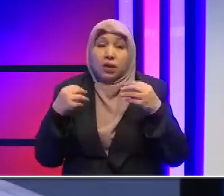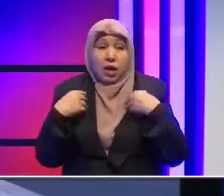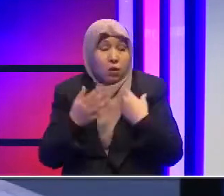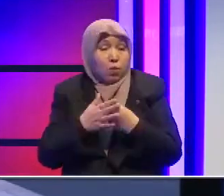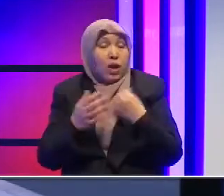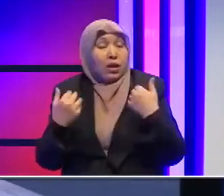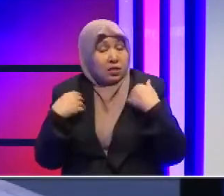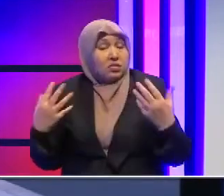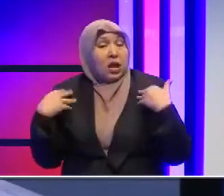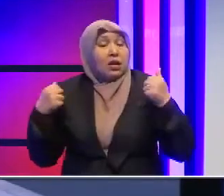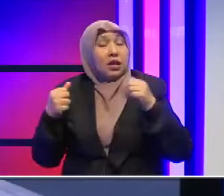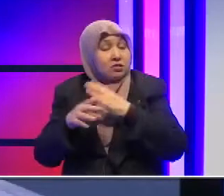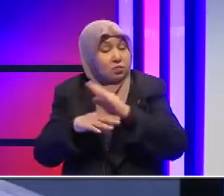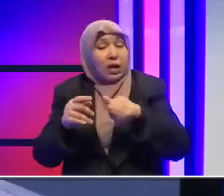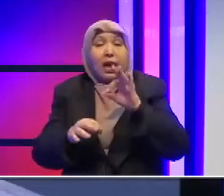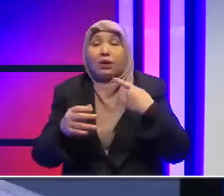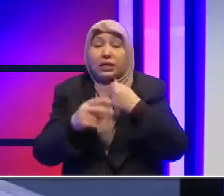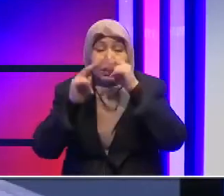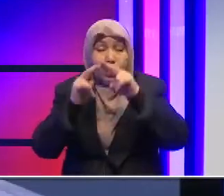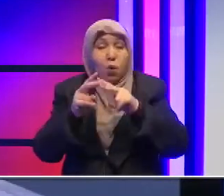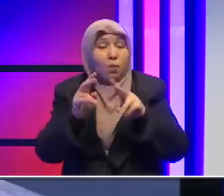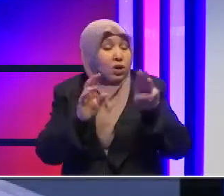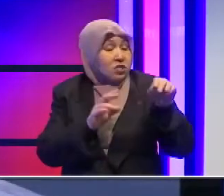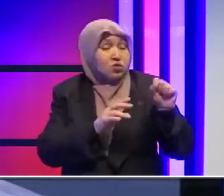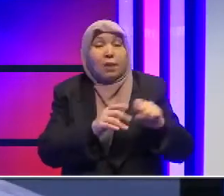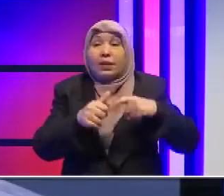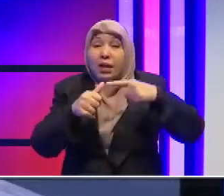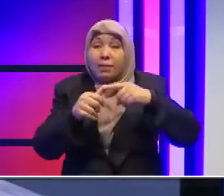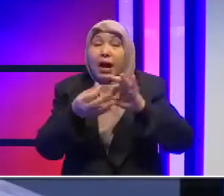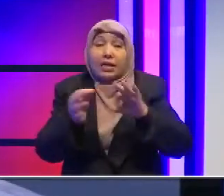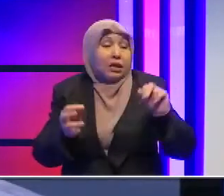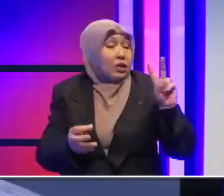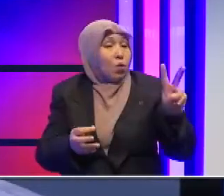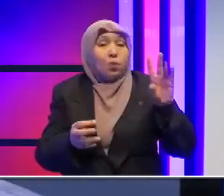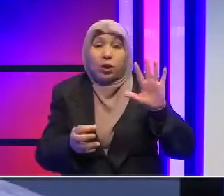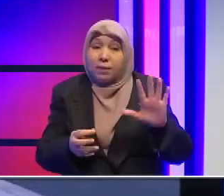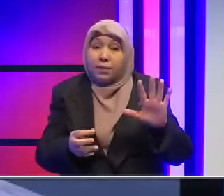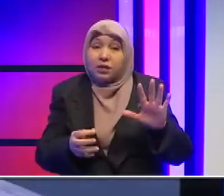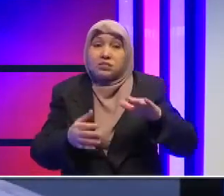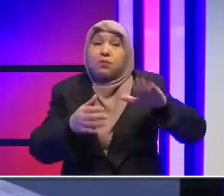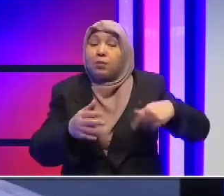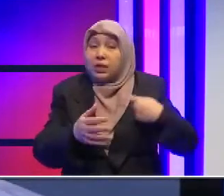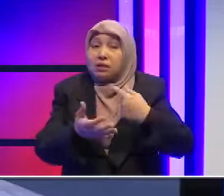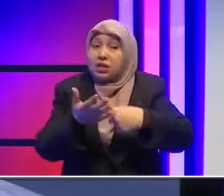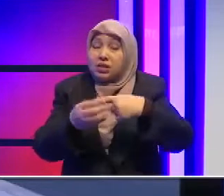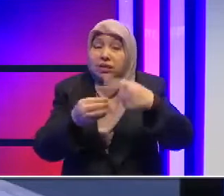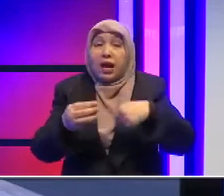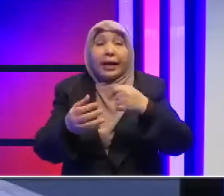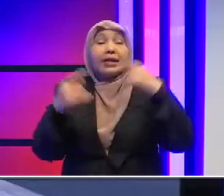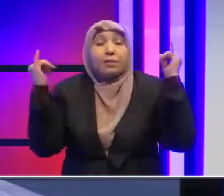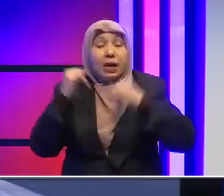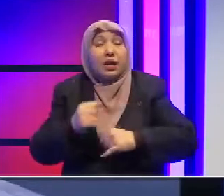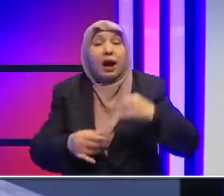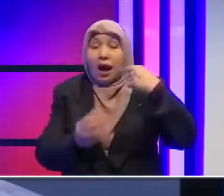kita lihat dalam muka surat yang pertama yang kita buka tadi pada ayat yang ke-25. Sebelum kita bicara tentang ibadah haji,